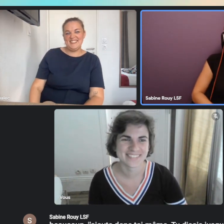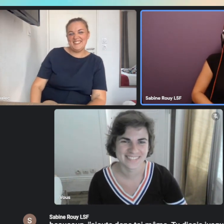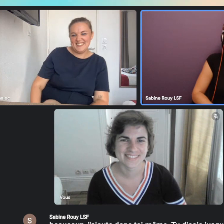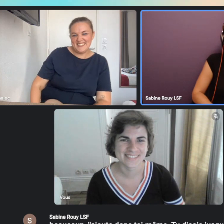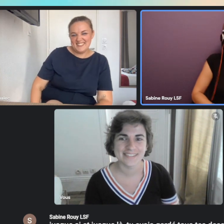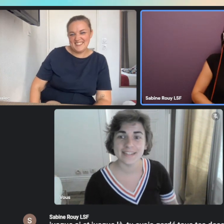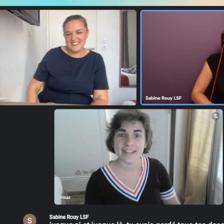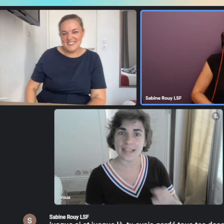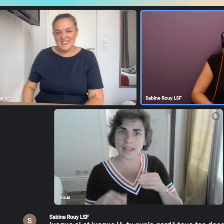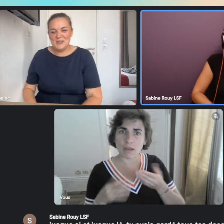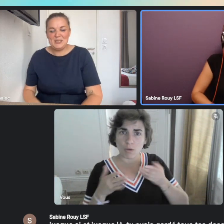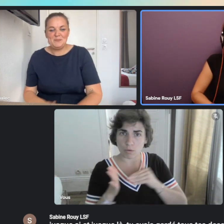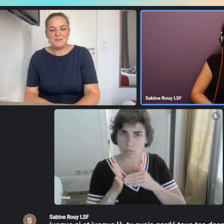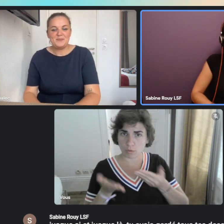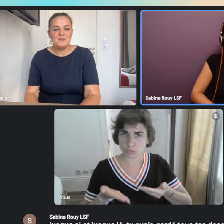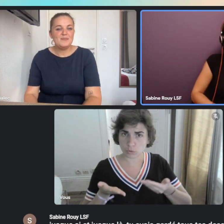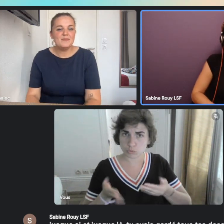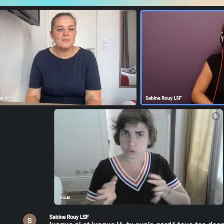bref.